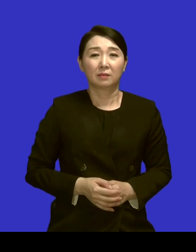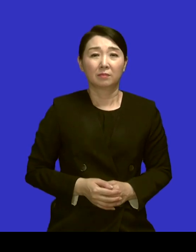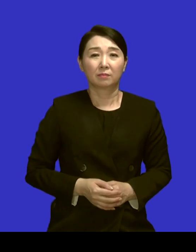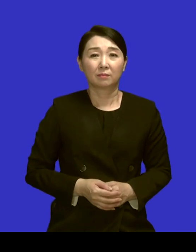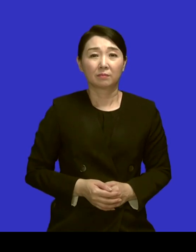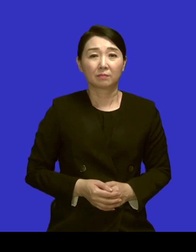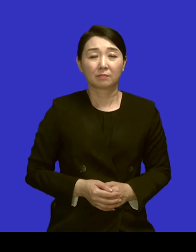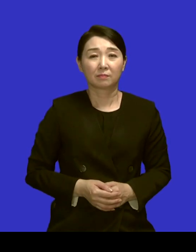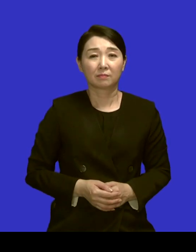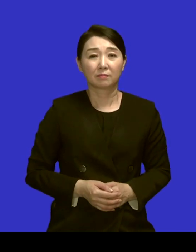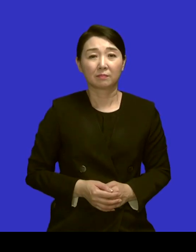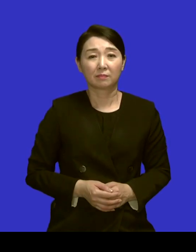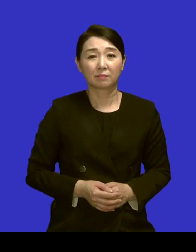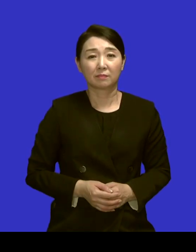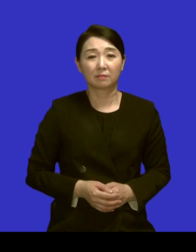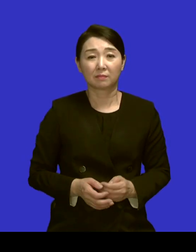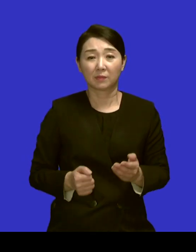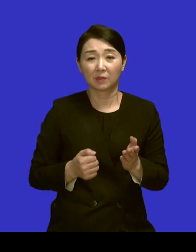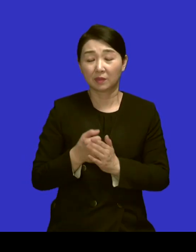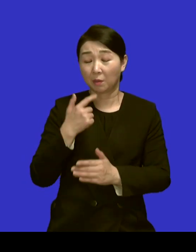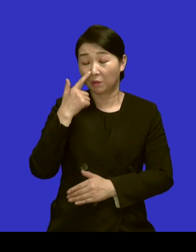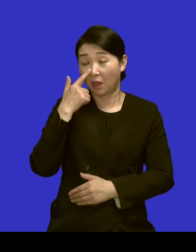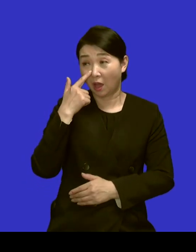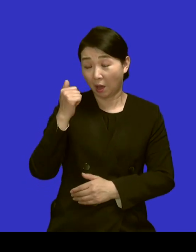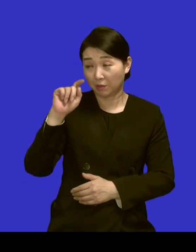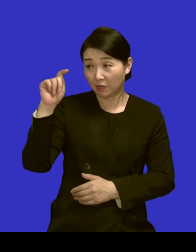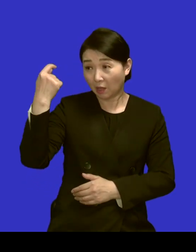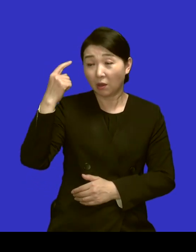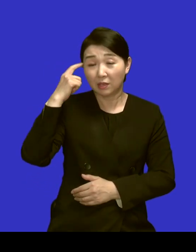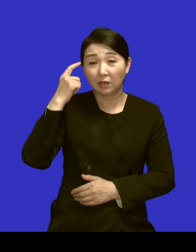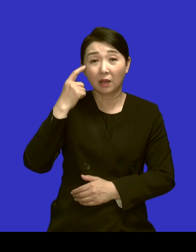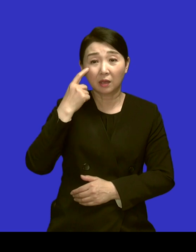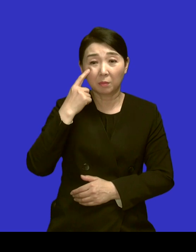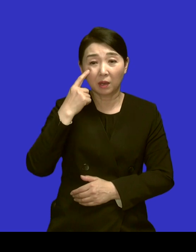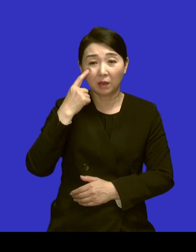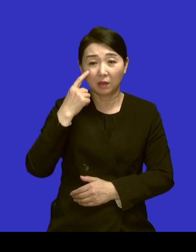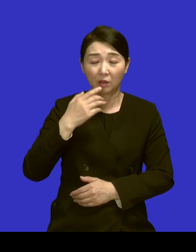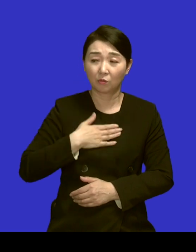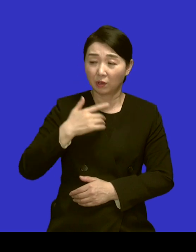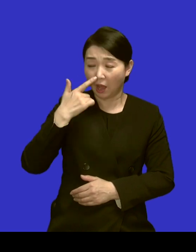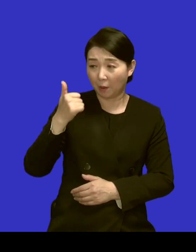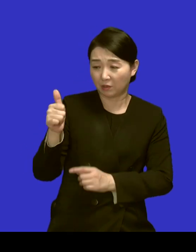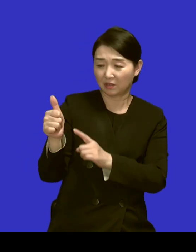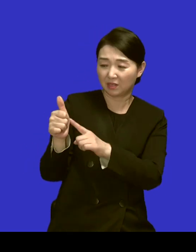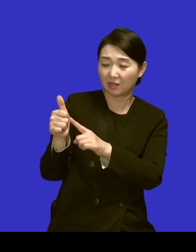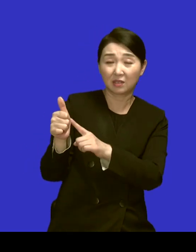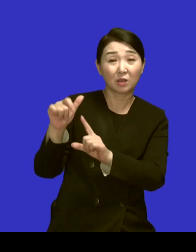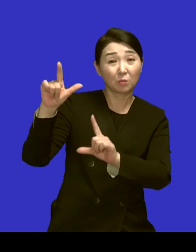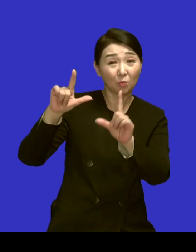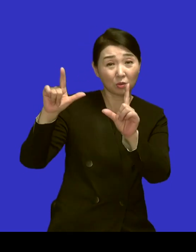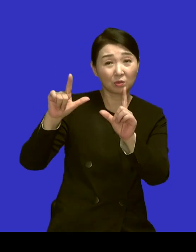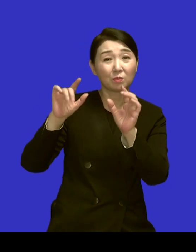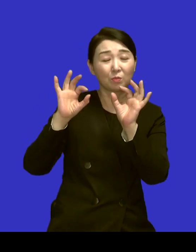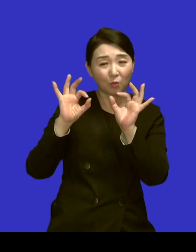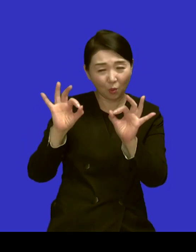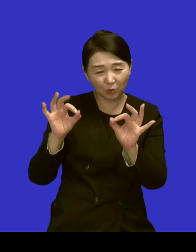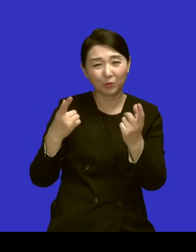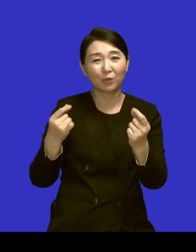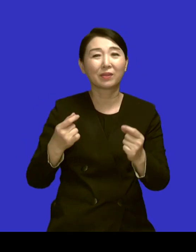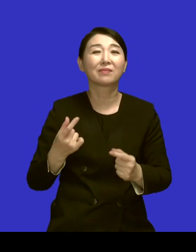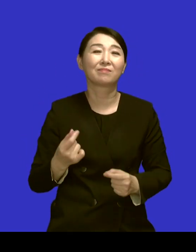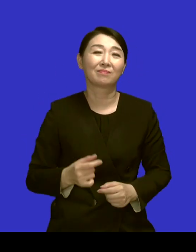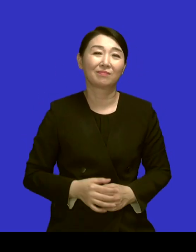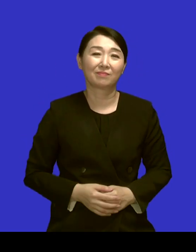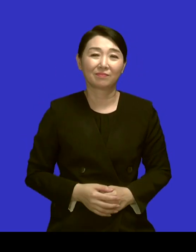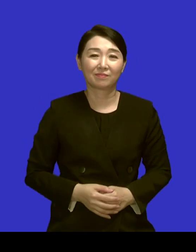그래서 참 그 아버지 다윗을 생각하니까 제 아버지 등이 보여준 등이 그런 등이겠다 싶더라고요.